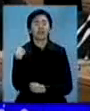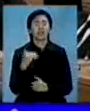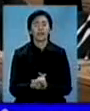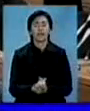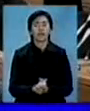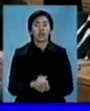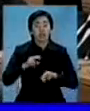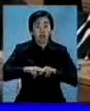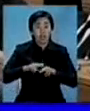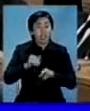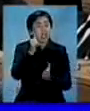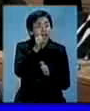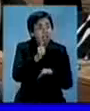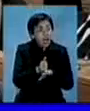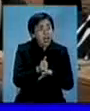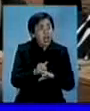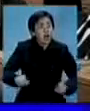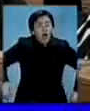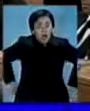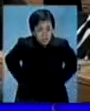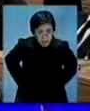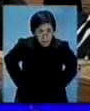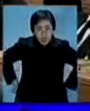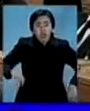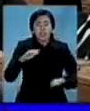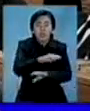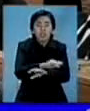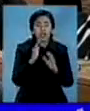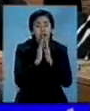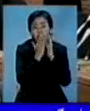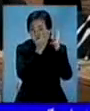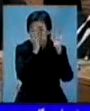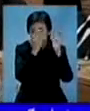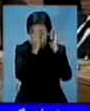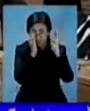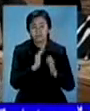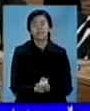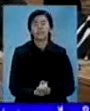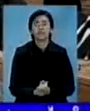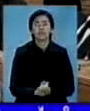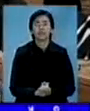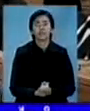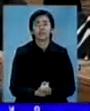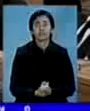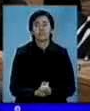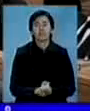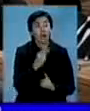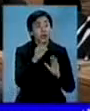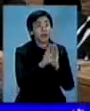าอี้ในบริเวณลาดประสงค์แล้วนี่ครับ